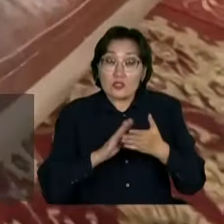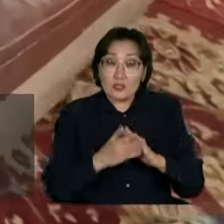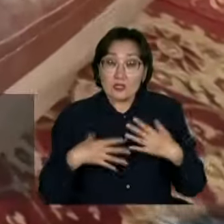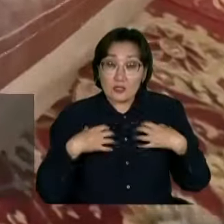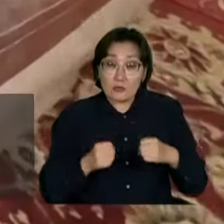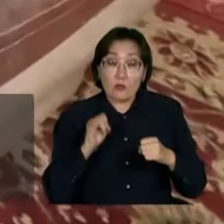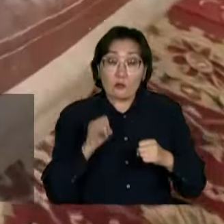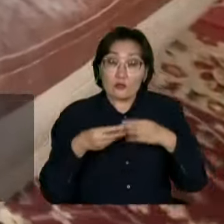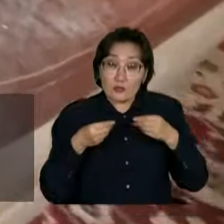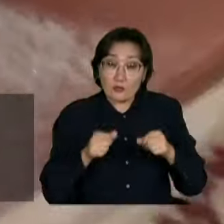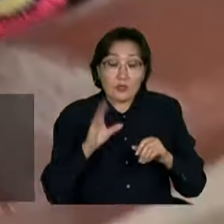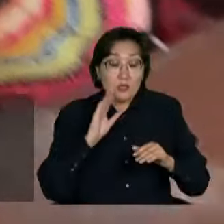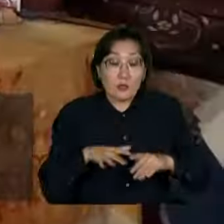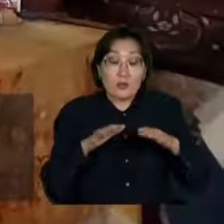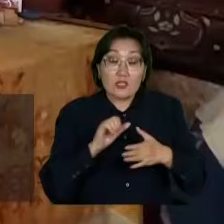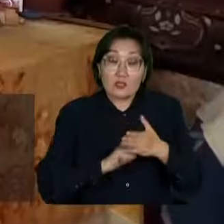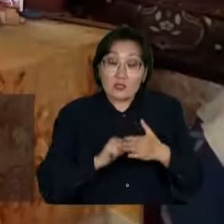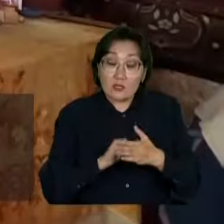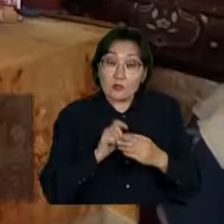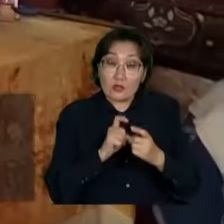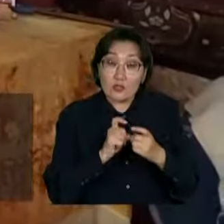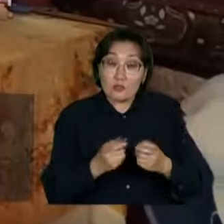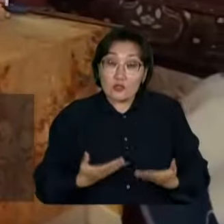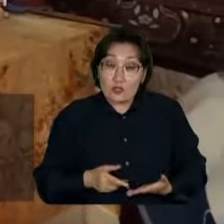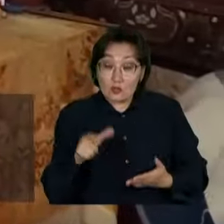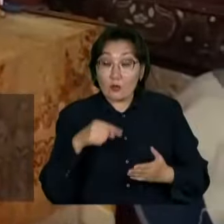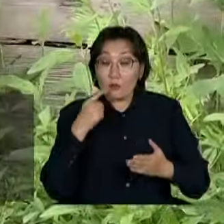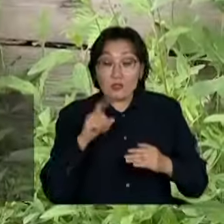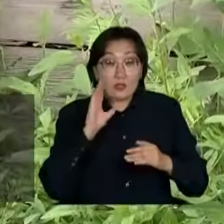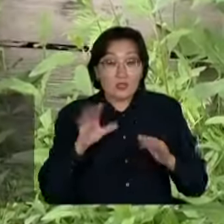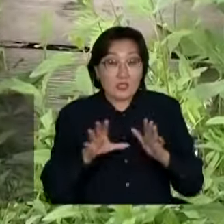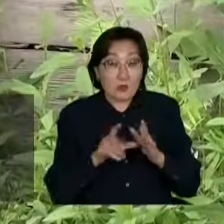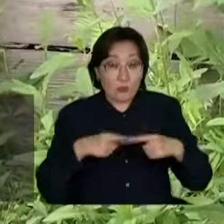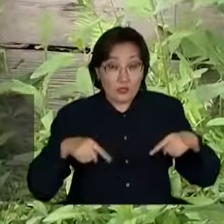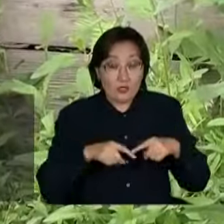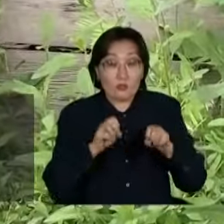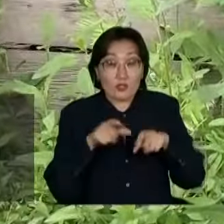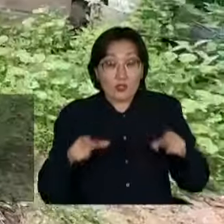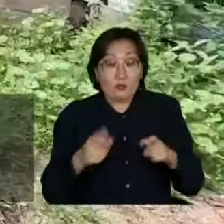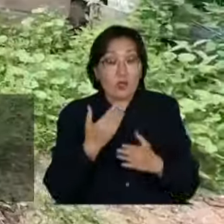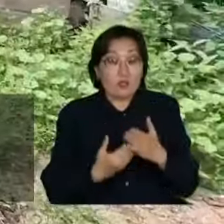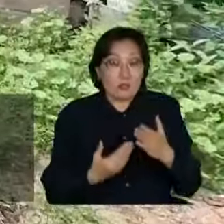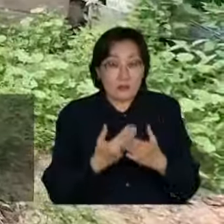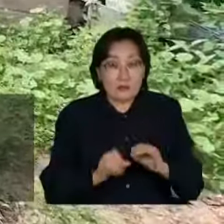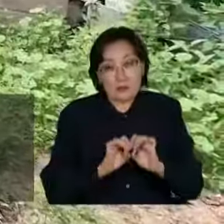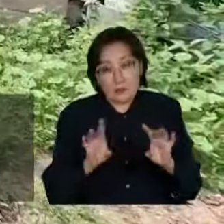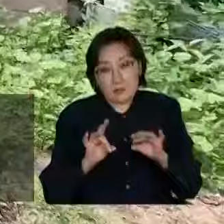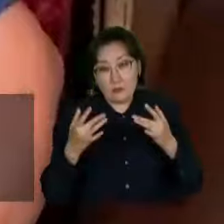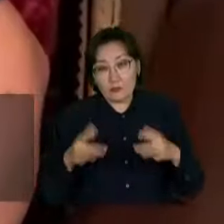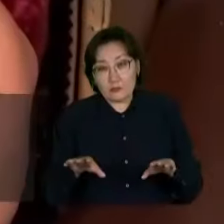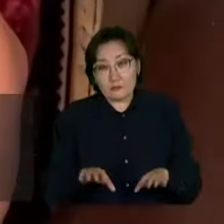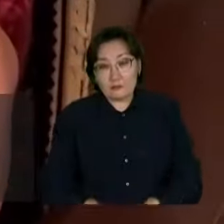әсер еткен, ал тасқын салдарымен шама-шарқынша күрескен тұрғындардың сөзінше су электр станциясының өкілдері кеңес айтумен ғана шектеліпті.